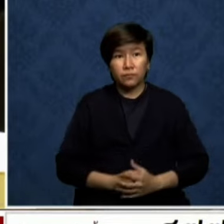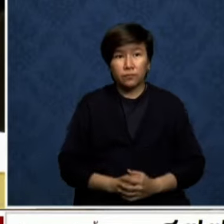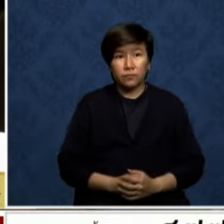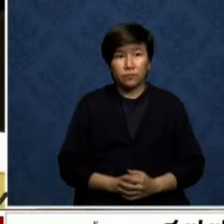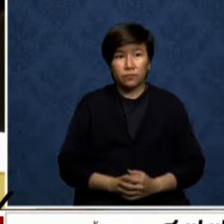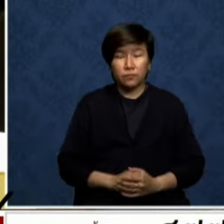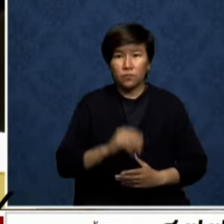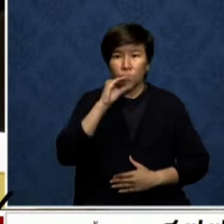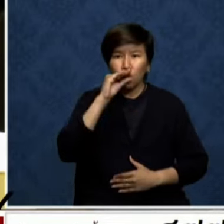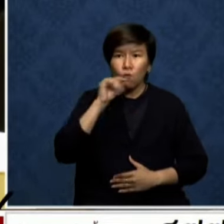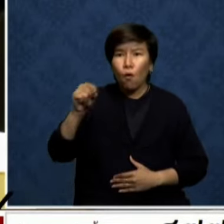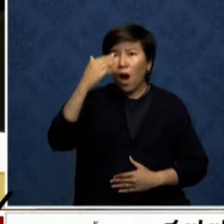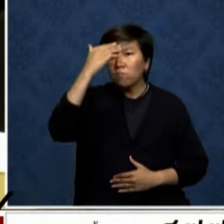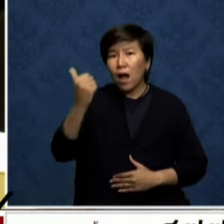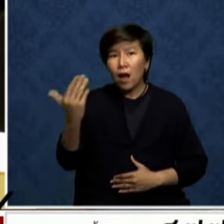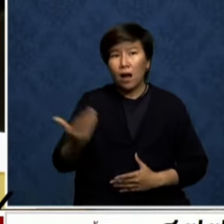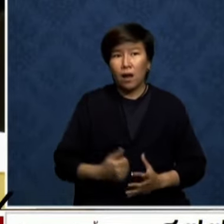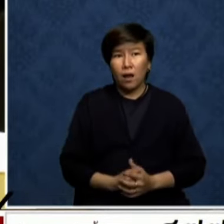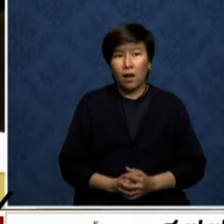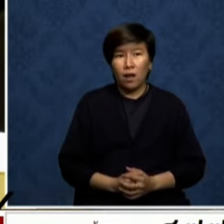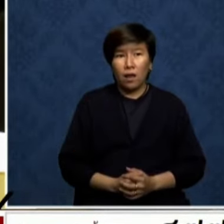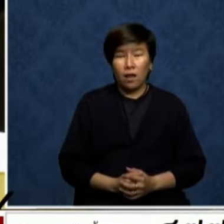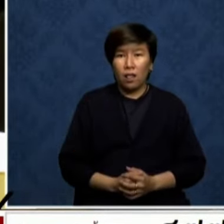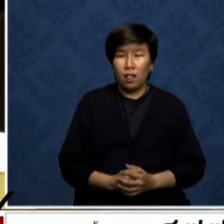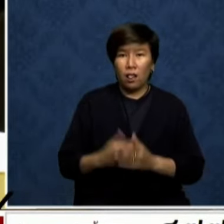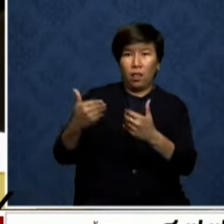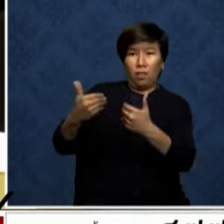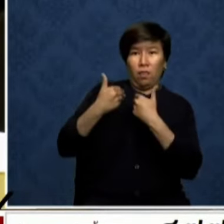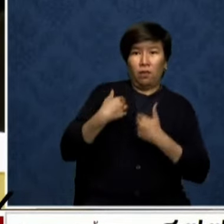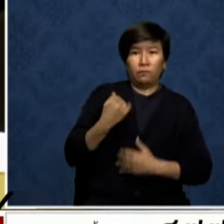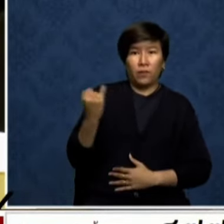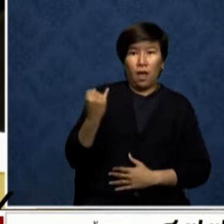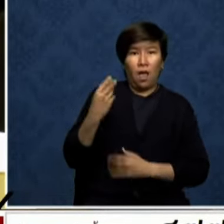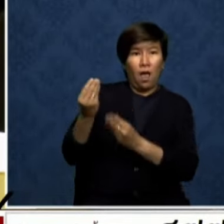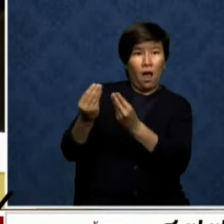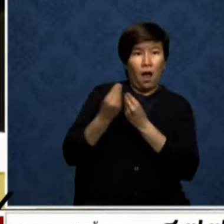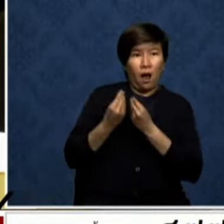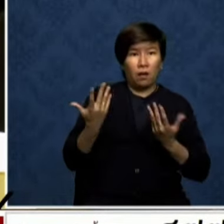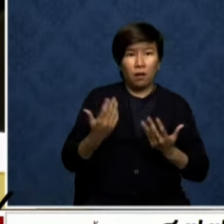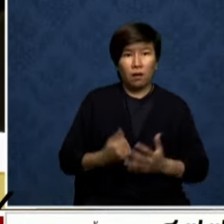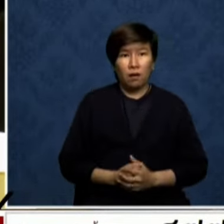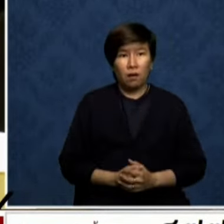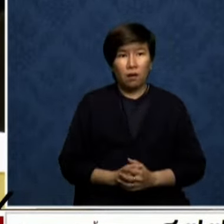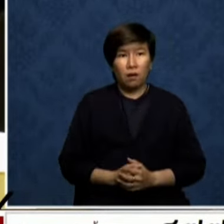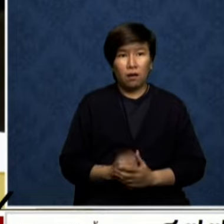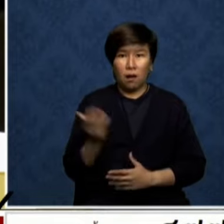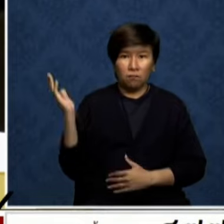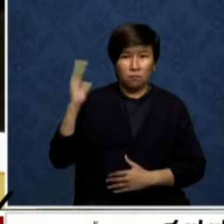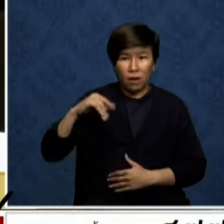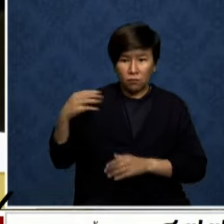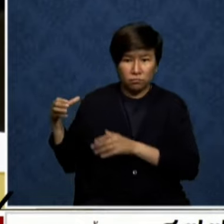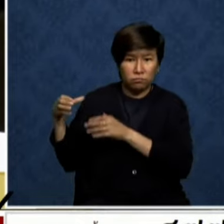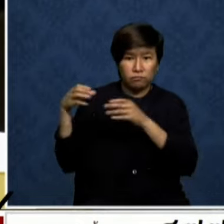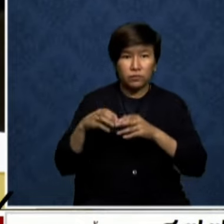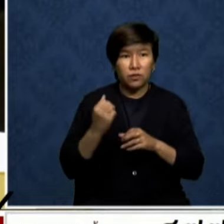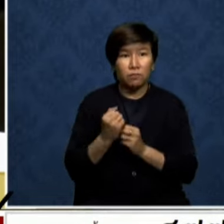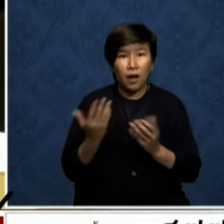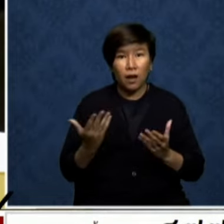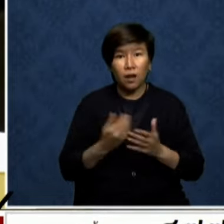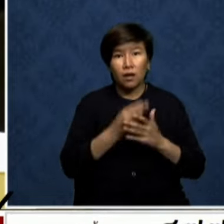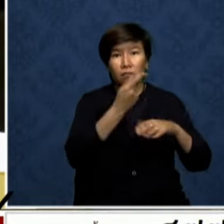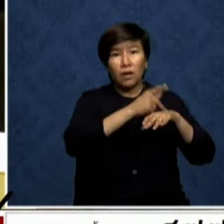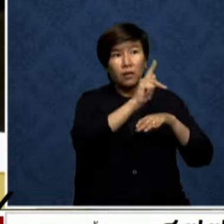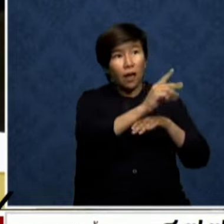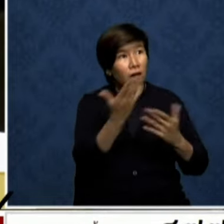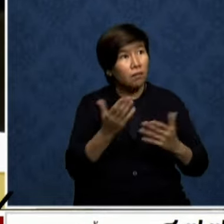าจะพูดกัแบบนี้อย่าเอาดใ่ตัวชั่วใส่คนอนครัถ้าอยนี้เดยผมตามพวกผมเข้ามาประทานนะครัเดี๋ยผมจะเสนอ